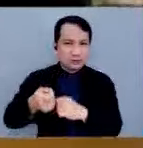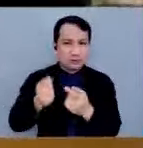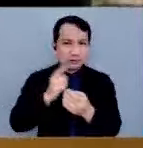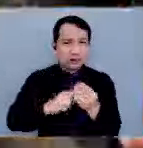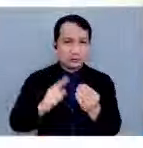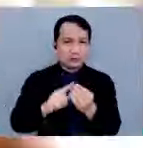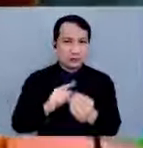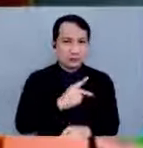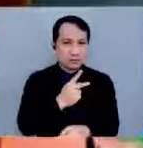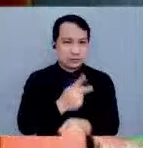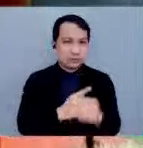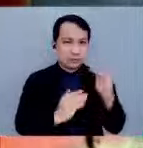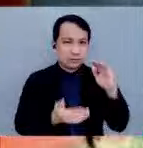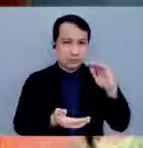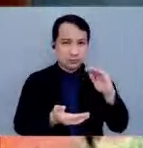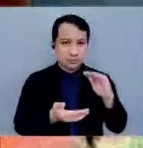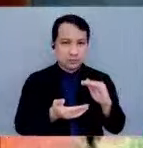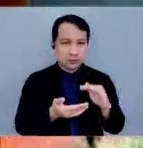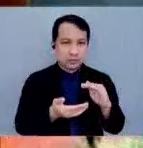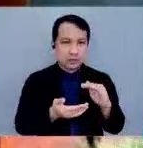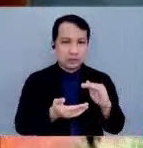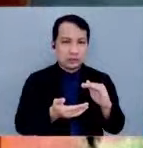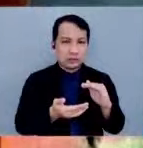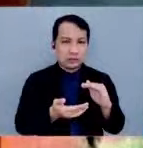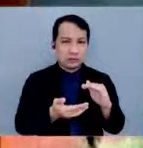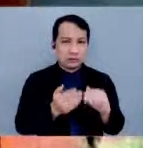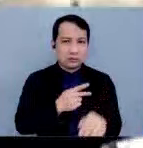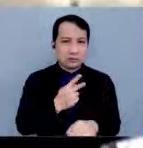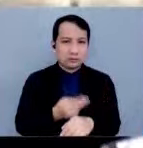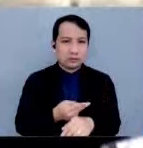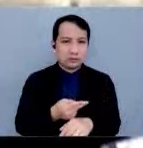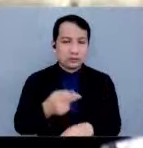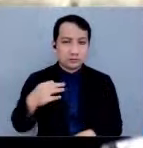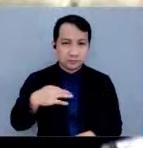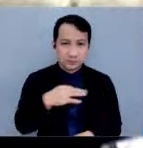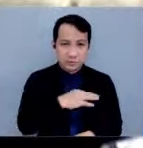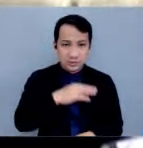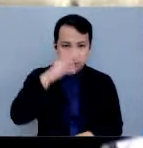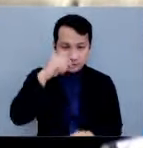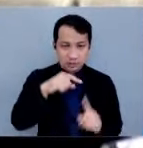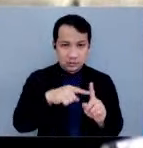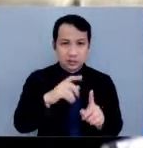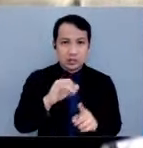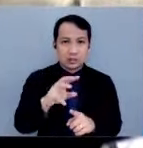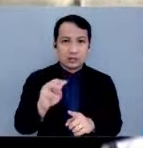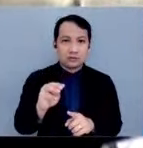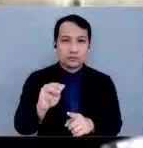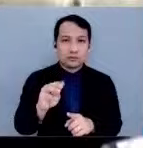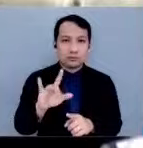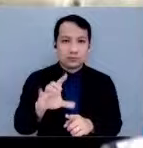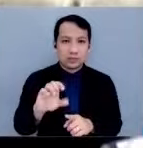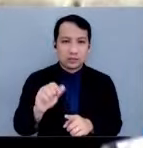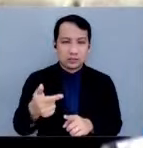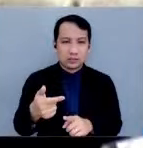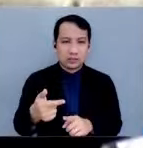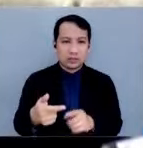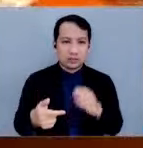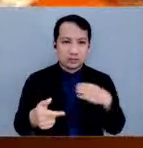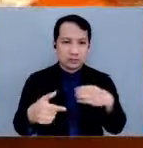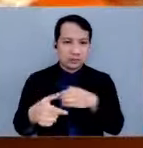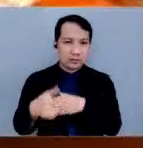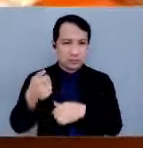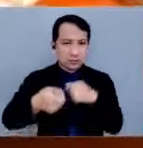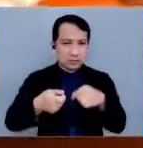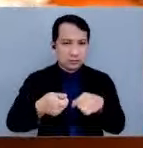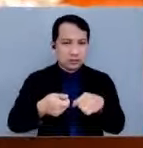kapangyarihan ito. Sa kaso ng fratman na si Arvin Balag ng Aegis Juris Fraternity, sinabi ng Korte na hindi pwedeng